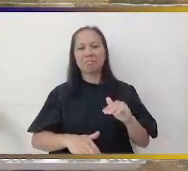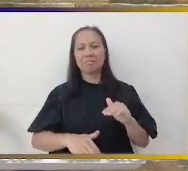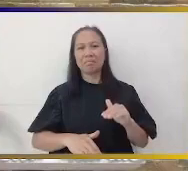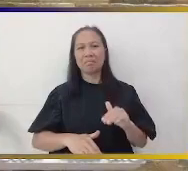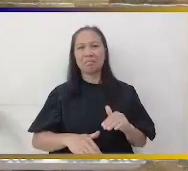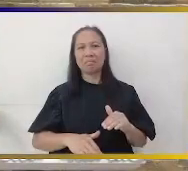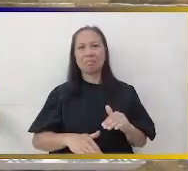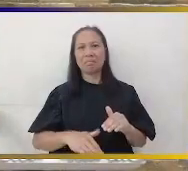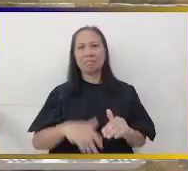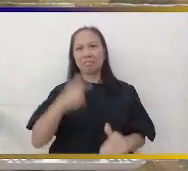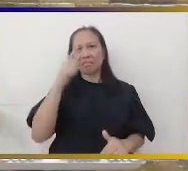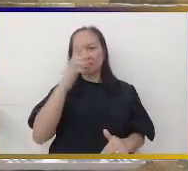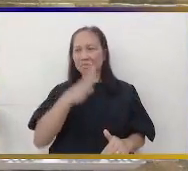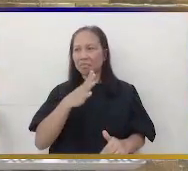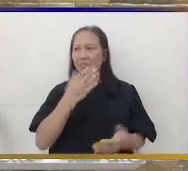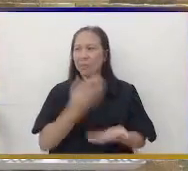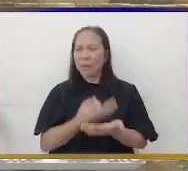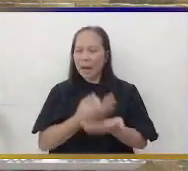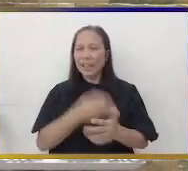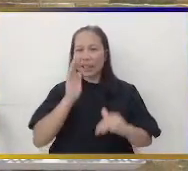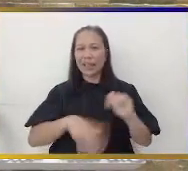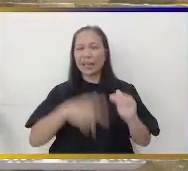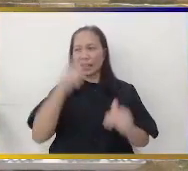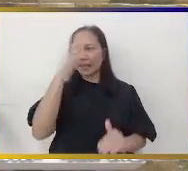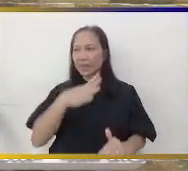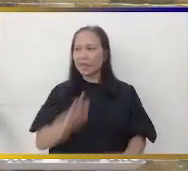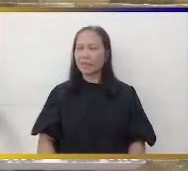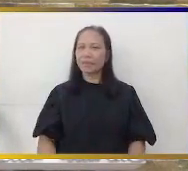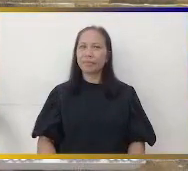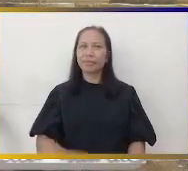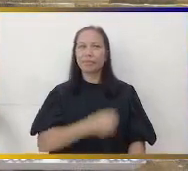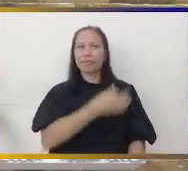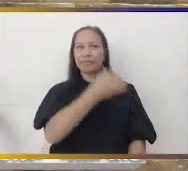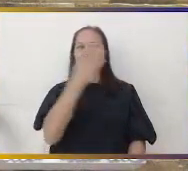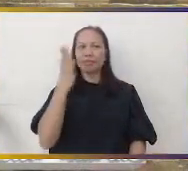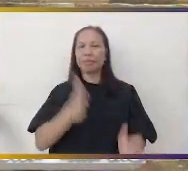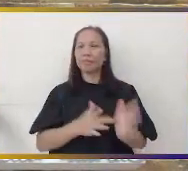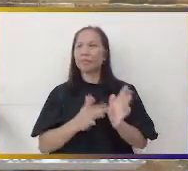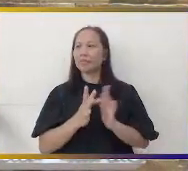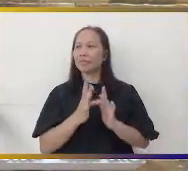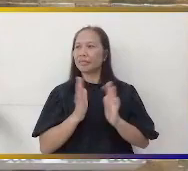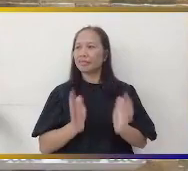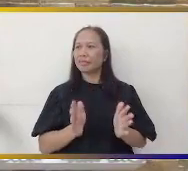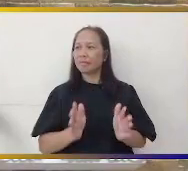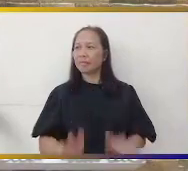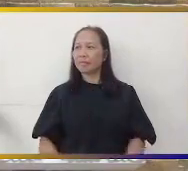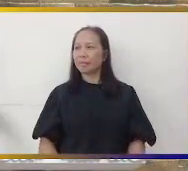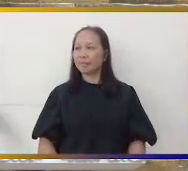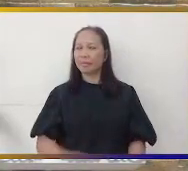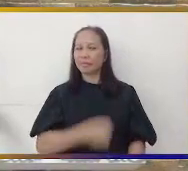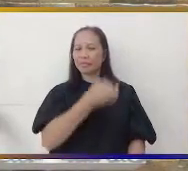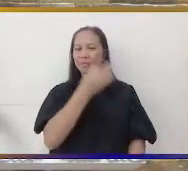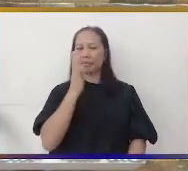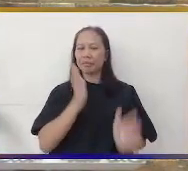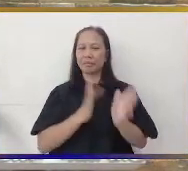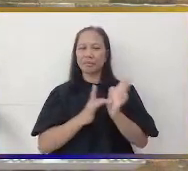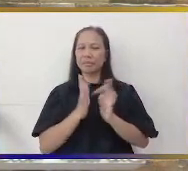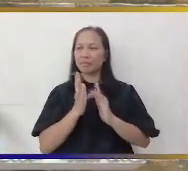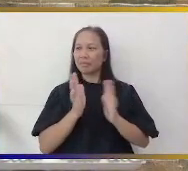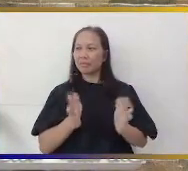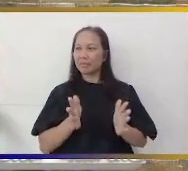pera Tingan niyo po ilang Kristiyano Mahirap talaga sagutin to ilang Kristiyano